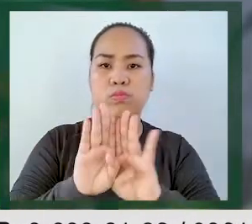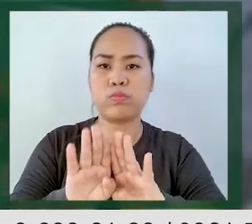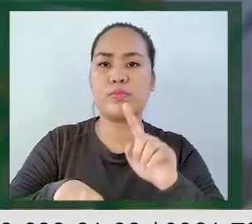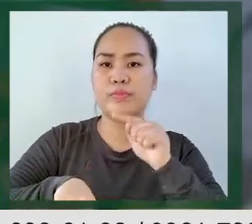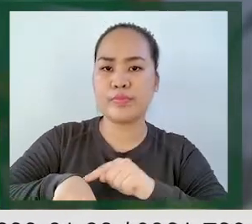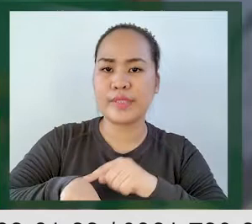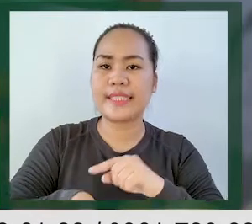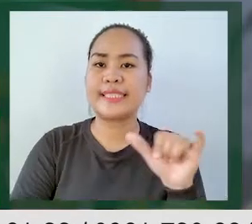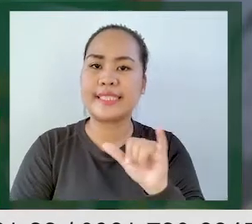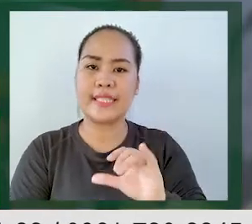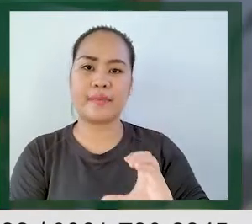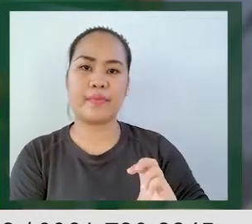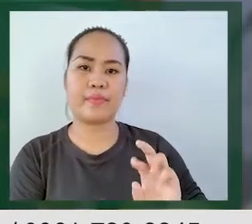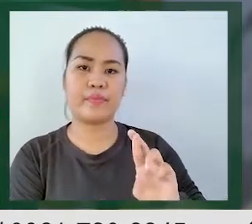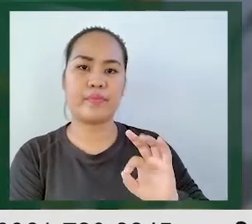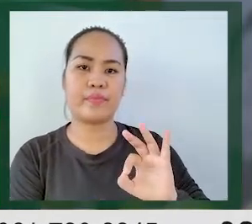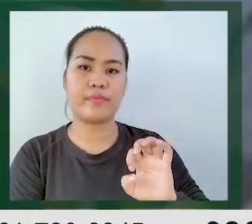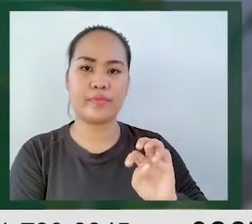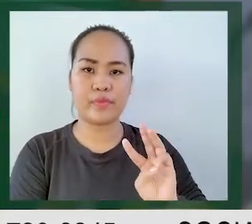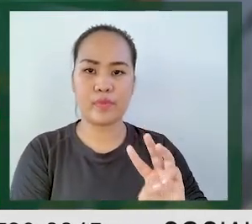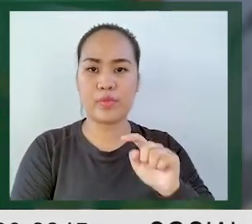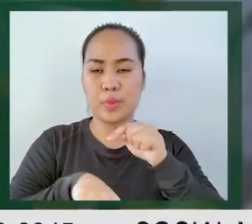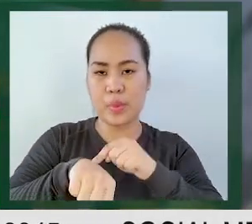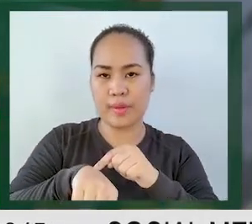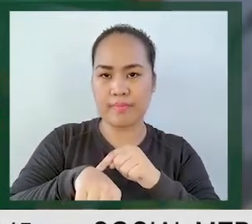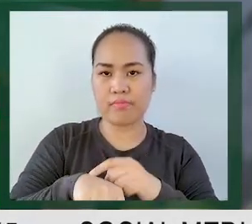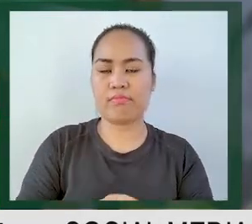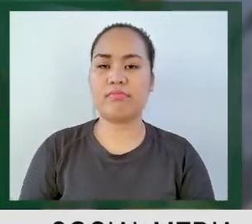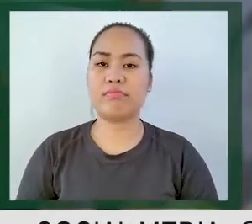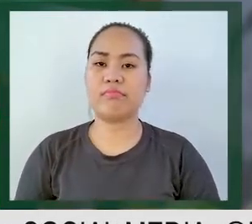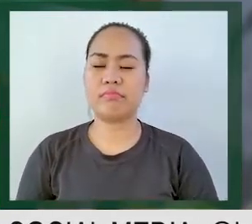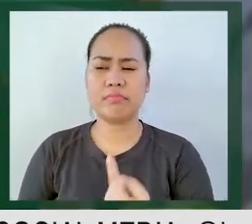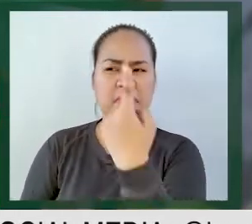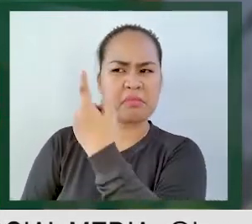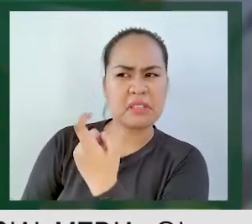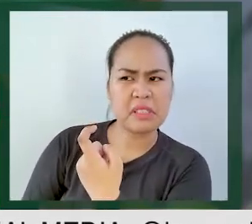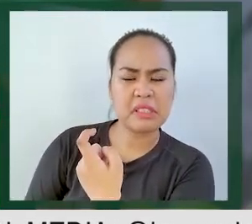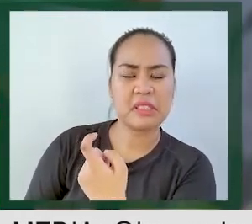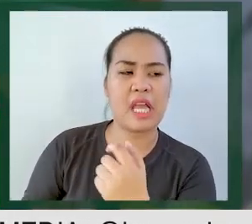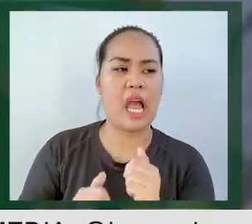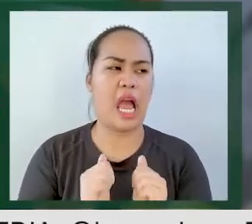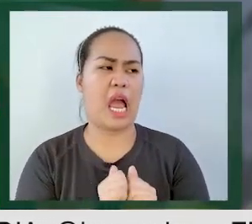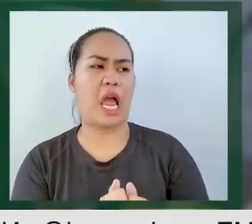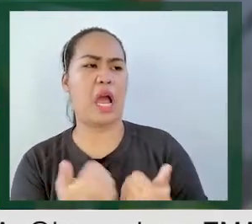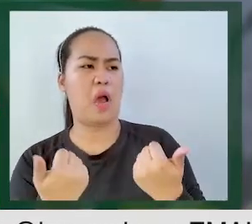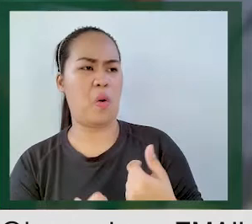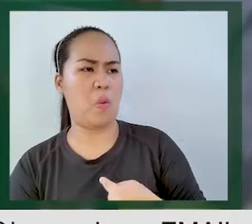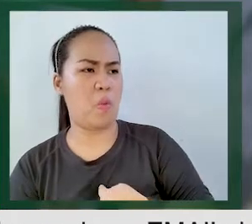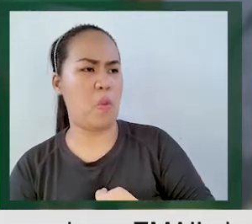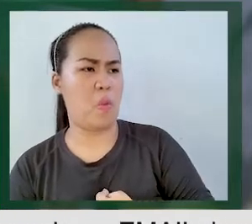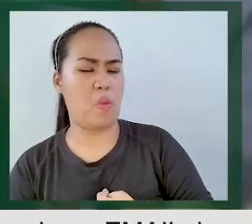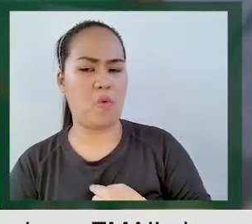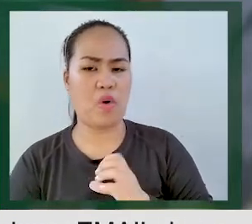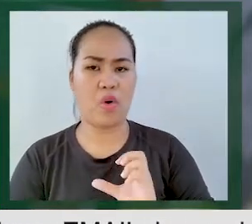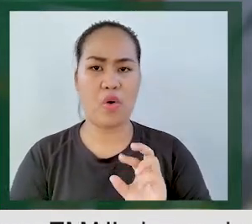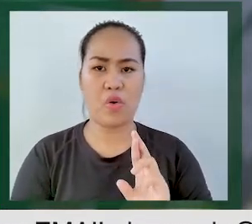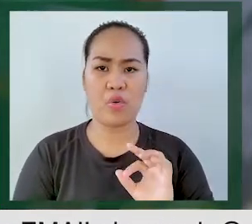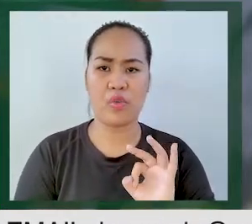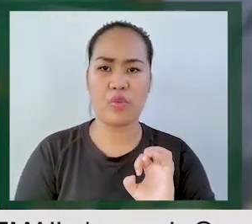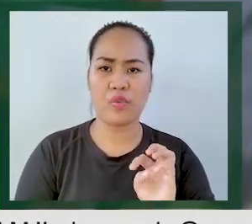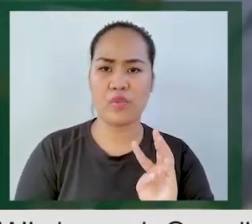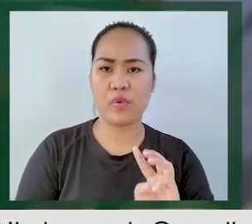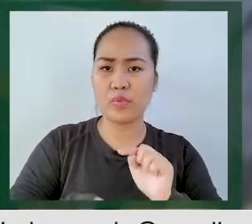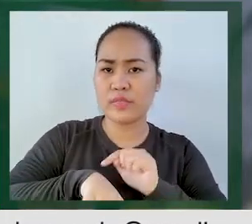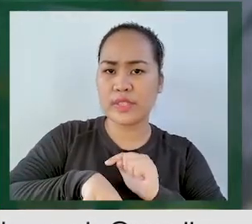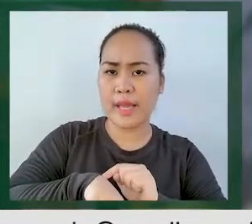by curfew time. So, yung mga magtatanong po, paano kung lalabas ako, nagutom ako after curfew time, pwede ba ako lumabas